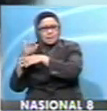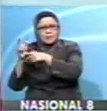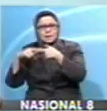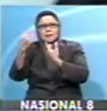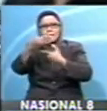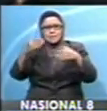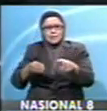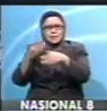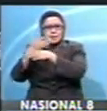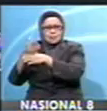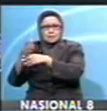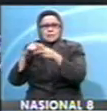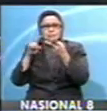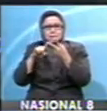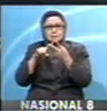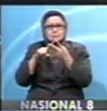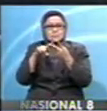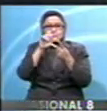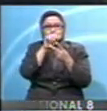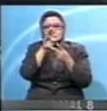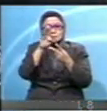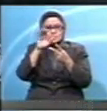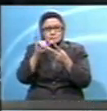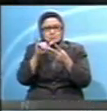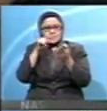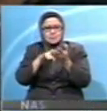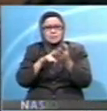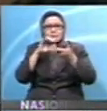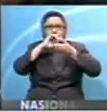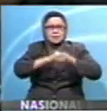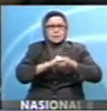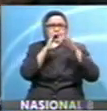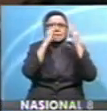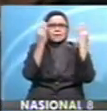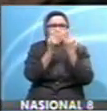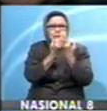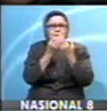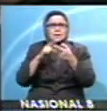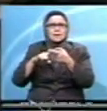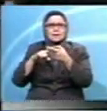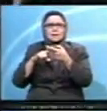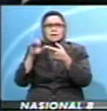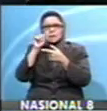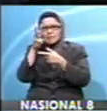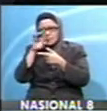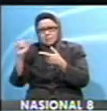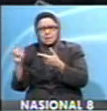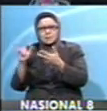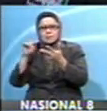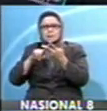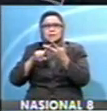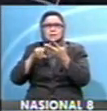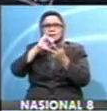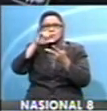saya rapat denganili Dia saya rapat denganili Dia macami pun saya rapat dengan family dia macam Jo pun saya rapat dengan